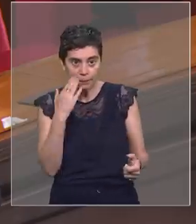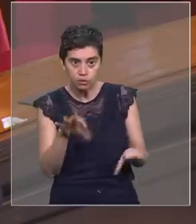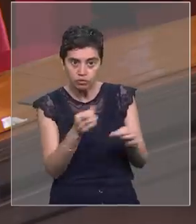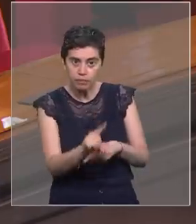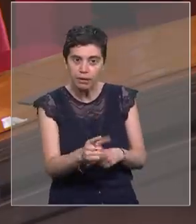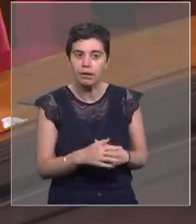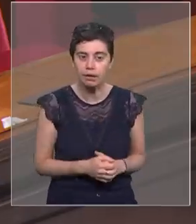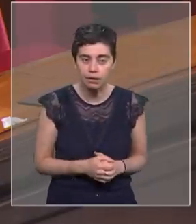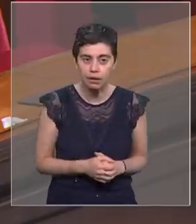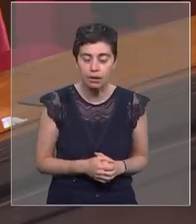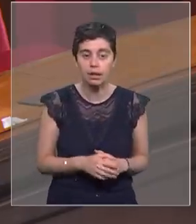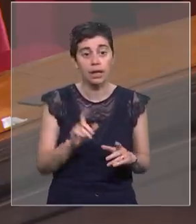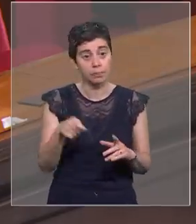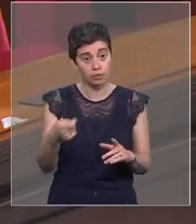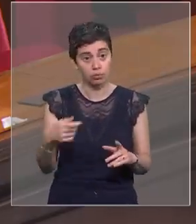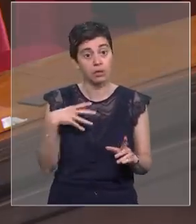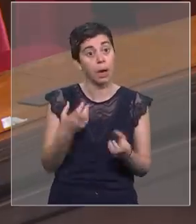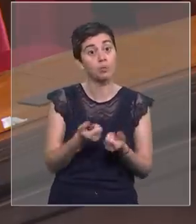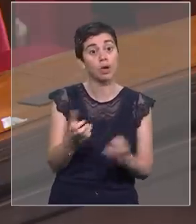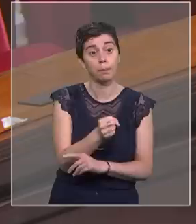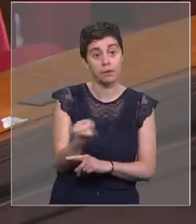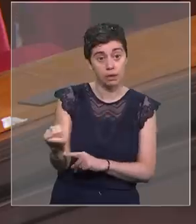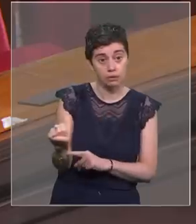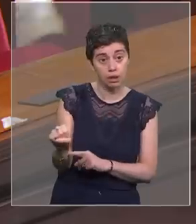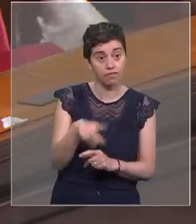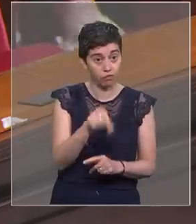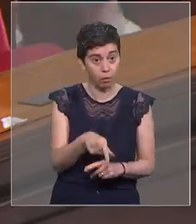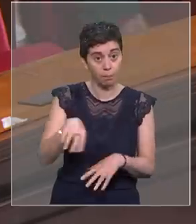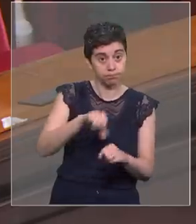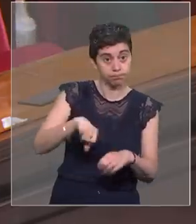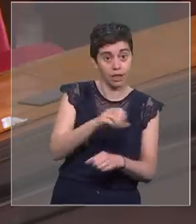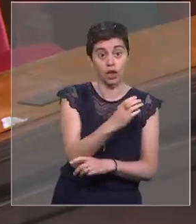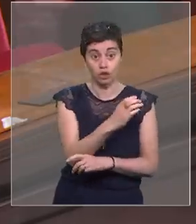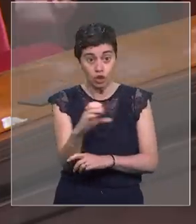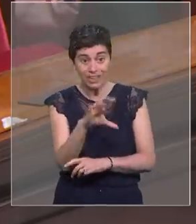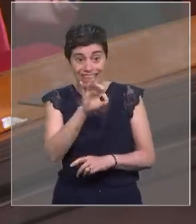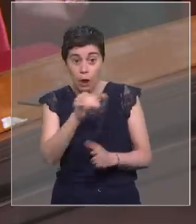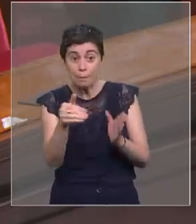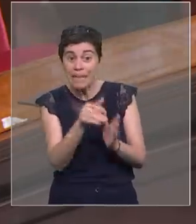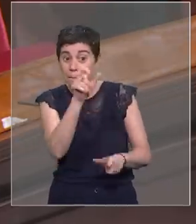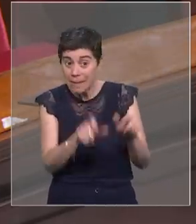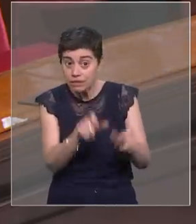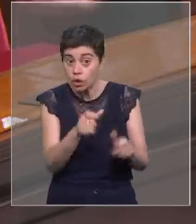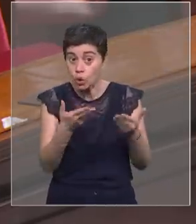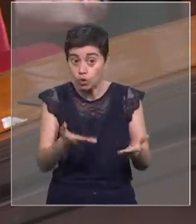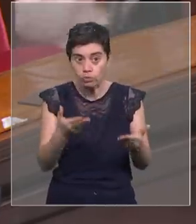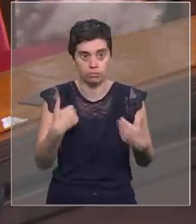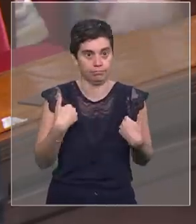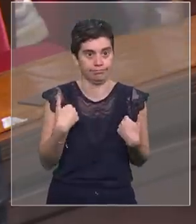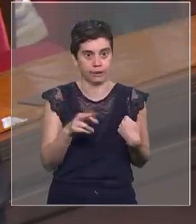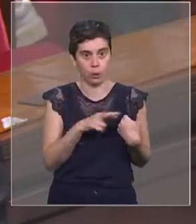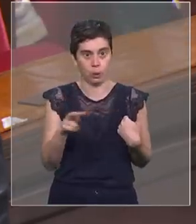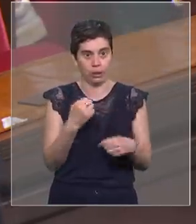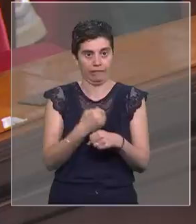de plusieurs priorités, vous l'avez dit. D'abord, la politique du plein emploi. Aujourd'hui, c'est 150 000 personnes qui renoncent à un emploi pour